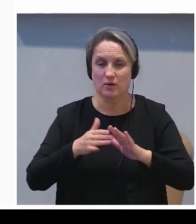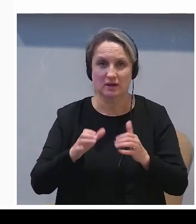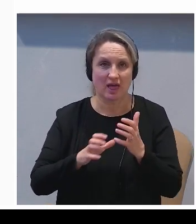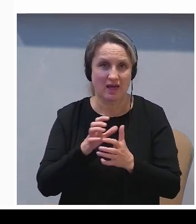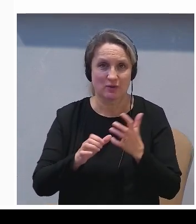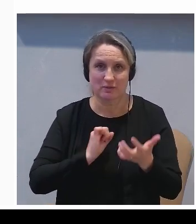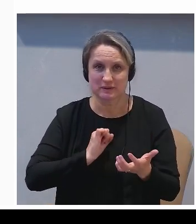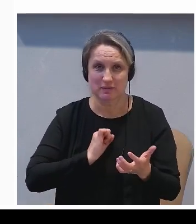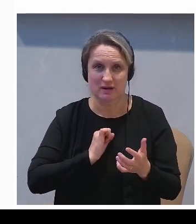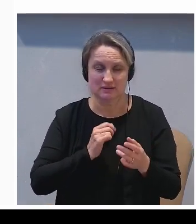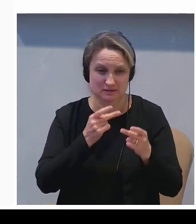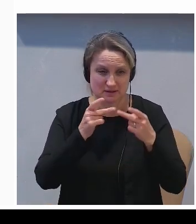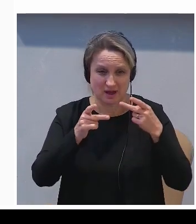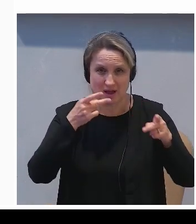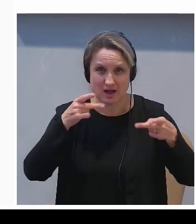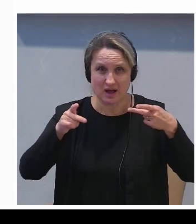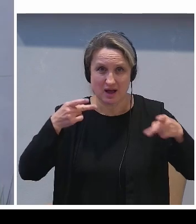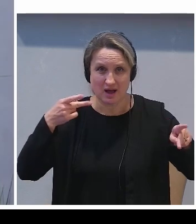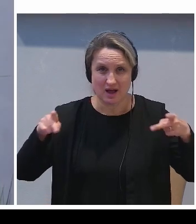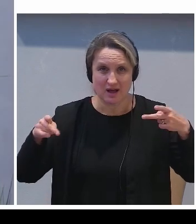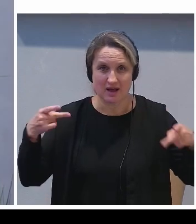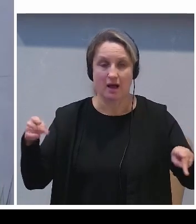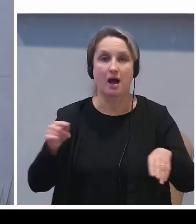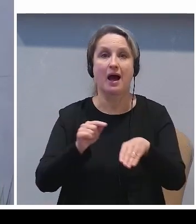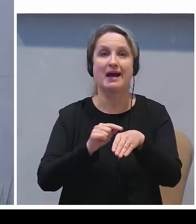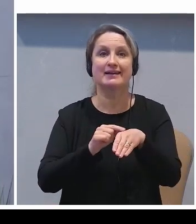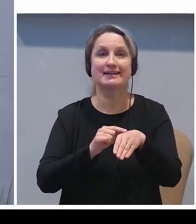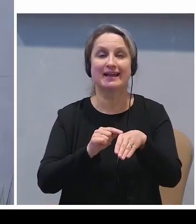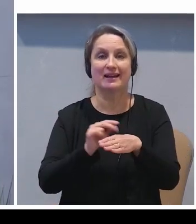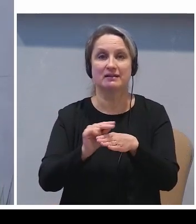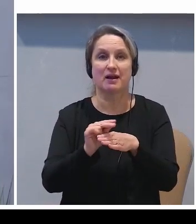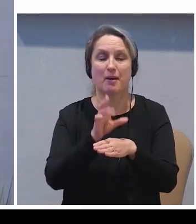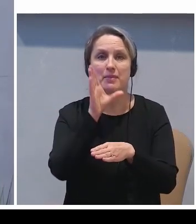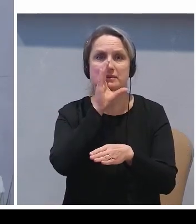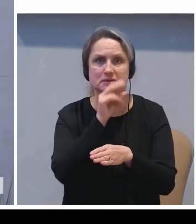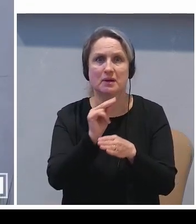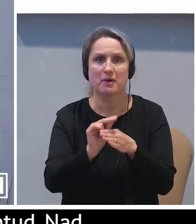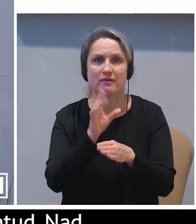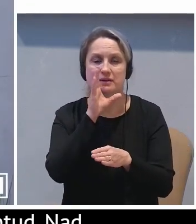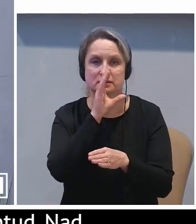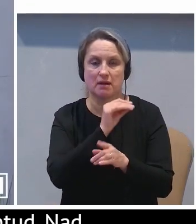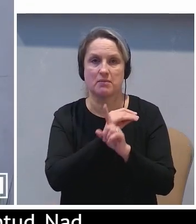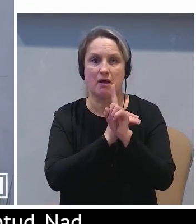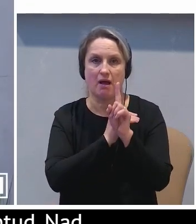väga palju erinevaid ja neid saab geeniteraapia abil ravida, kuid see on väga kulukas.